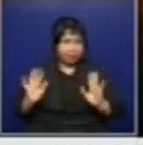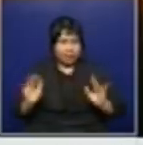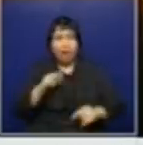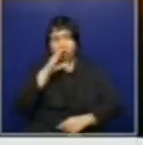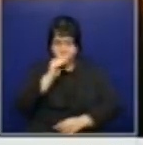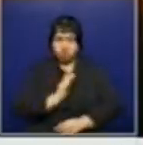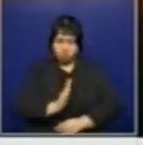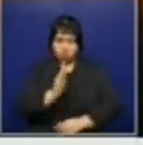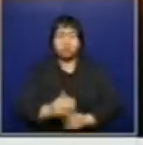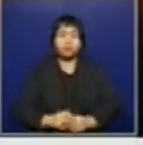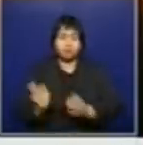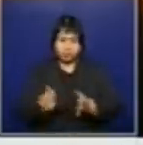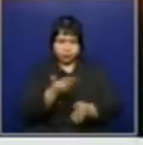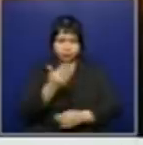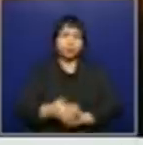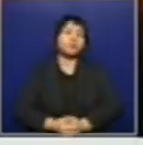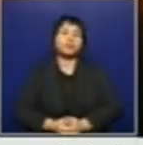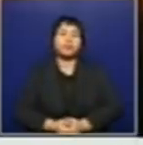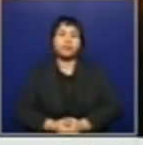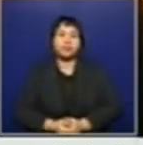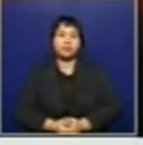งฮะท่านดูต่อไปฮะ